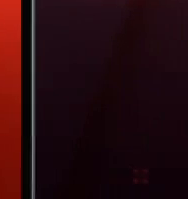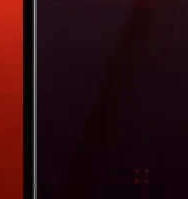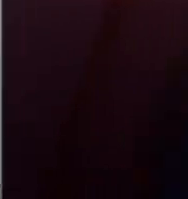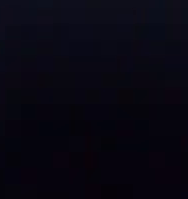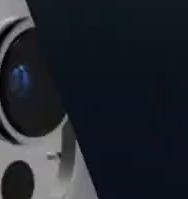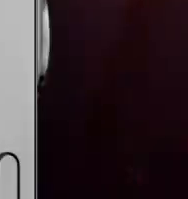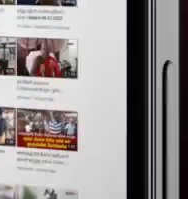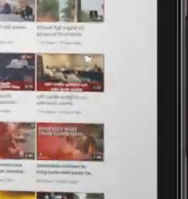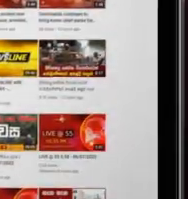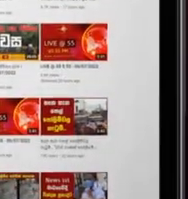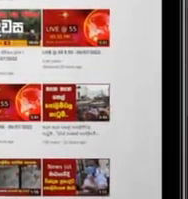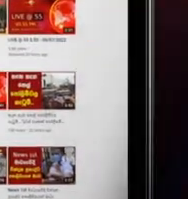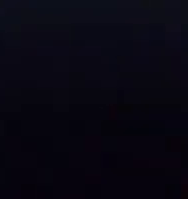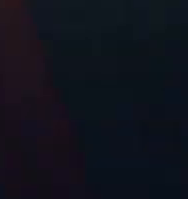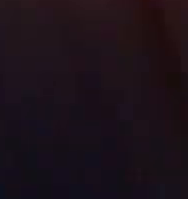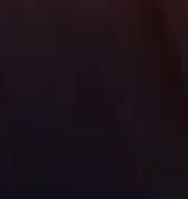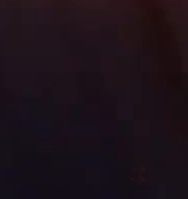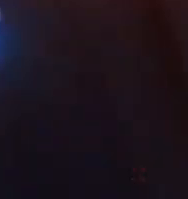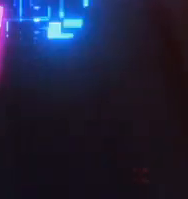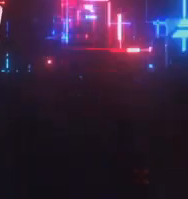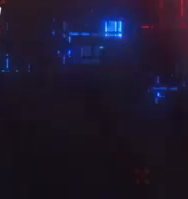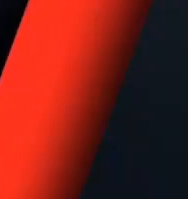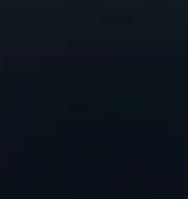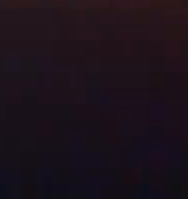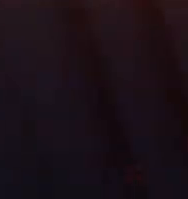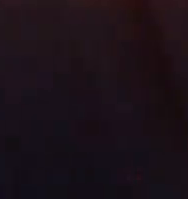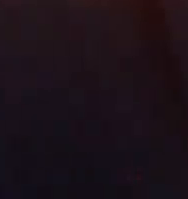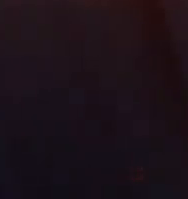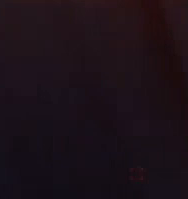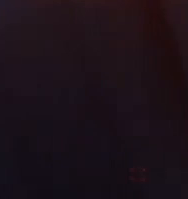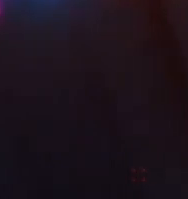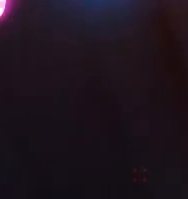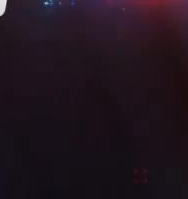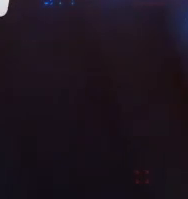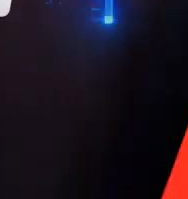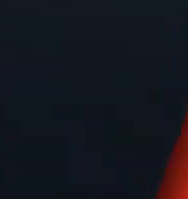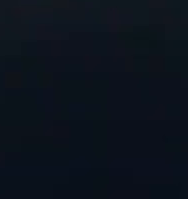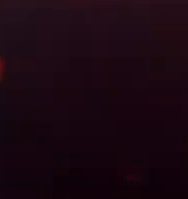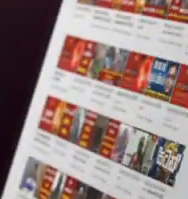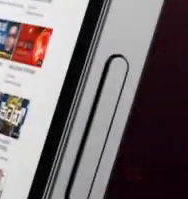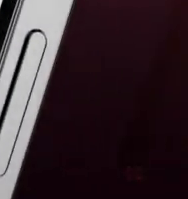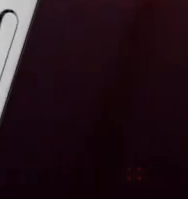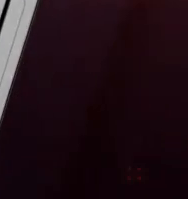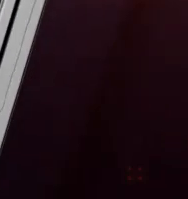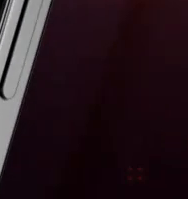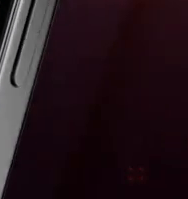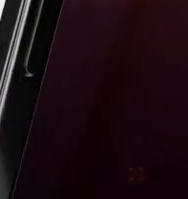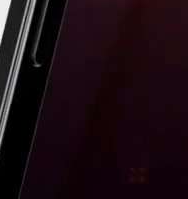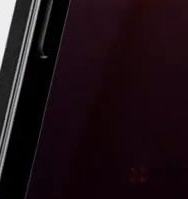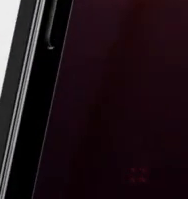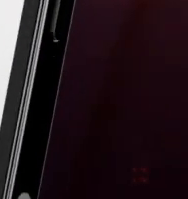ඇත්ත කෙටියෙන් දත්ත වැඩියෙන් සයිබර් අවකාශයේ කලබන වුවත් සලකුණ News